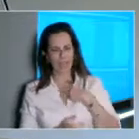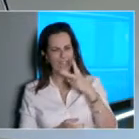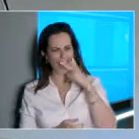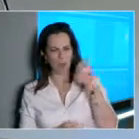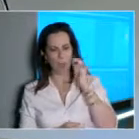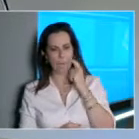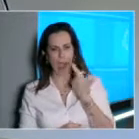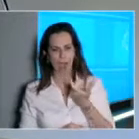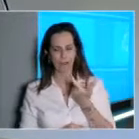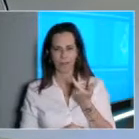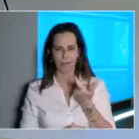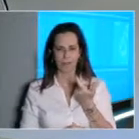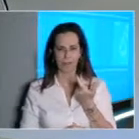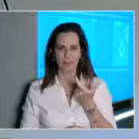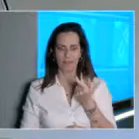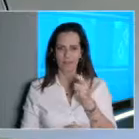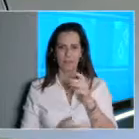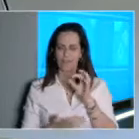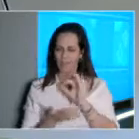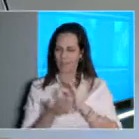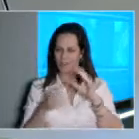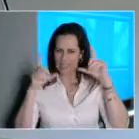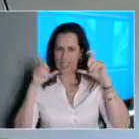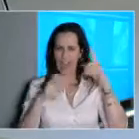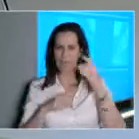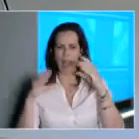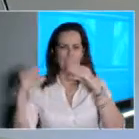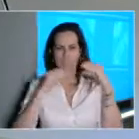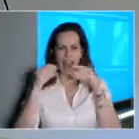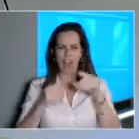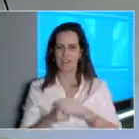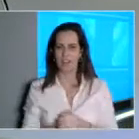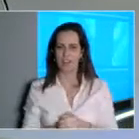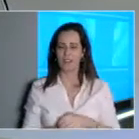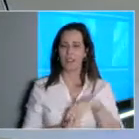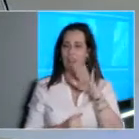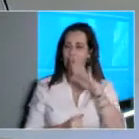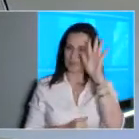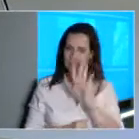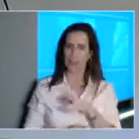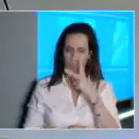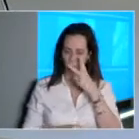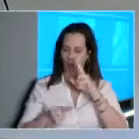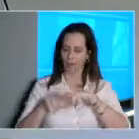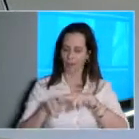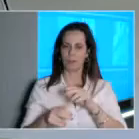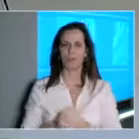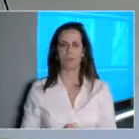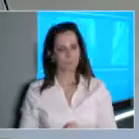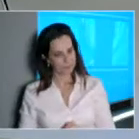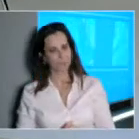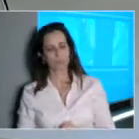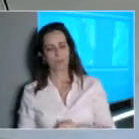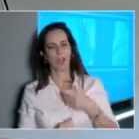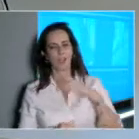אתמול שגם אהוד ברק העלה משם איזושהי תמונה מהפלאפל הקוסם. גם תמונה, גם סרטון, אנחנו נראה את זה בהמשך. אוקיי, אז